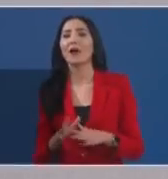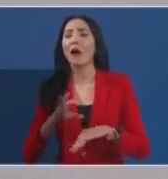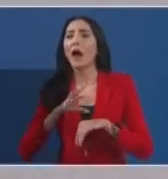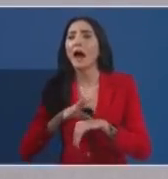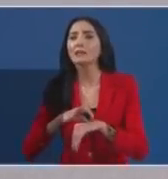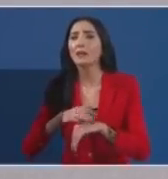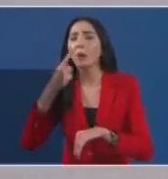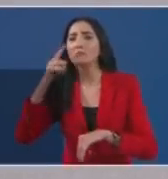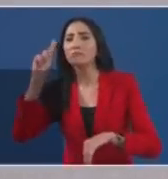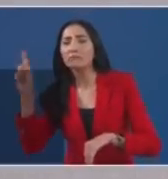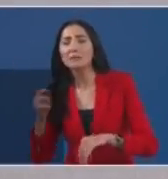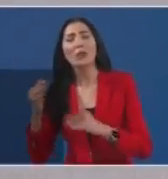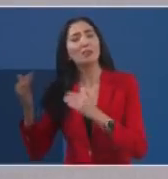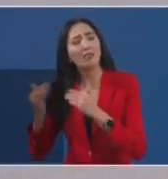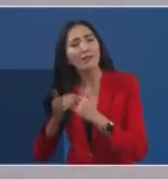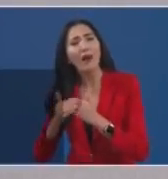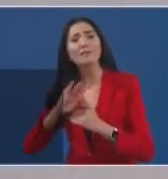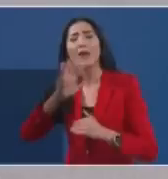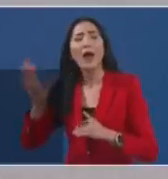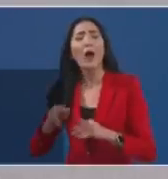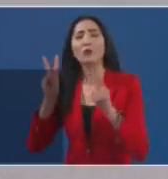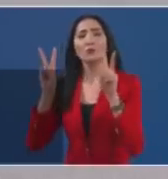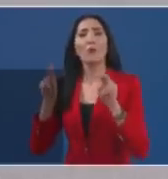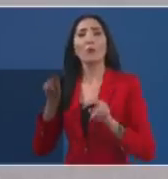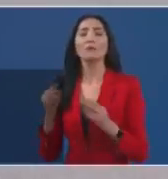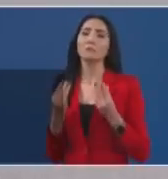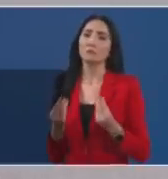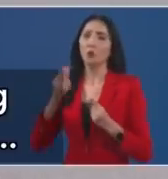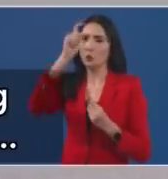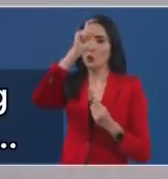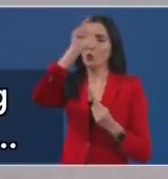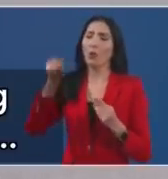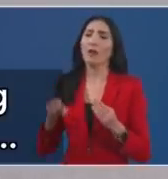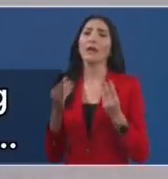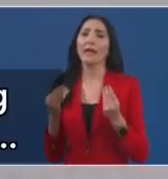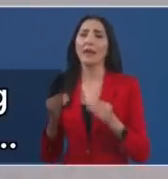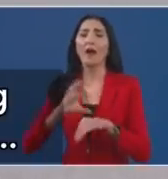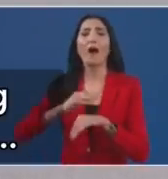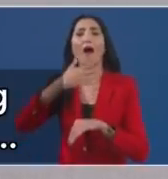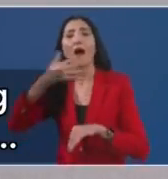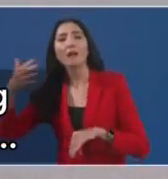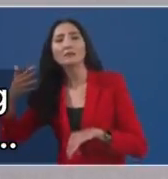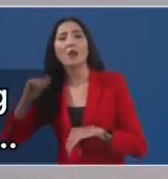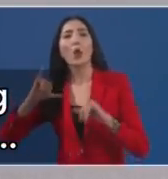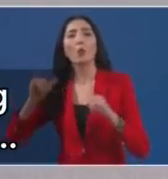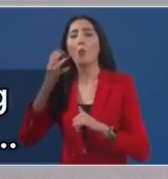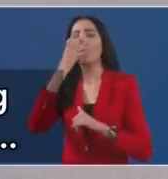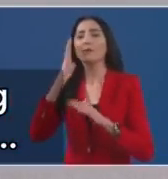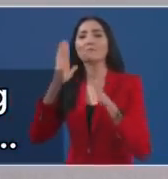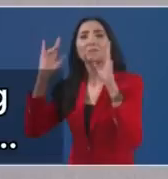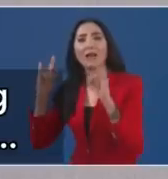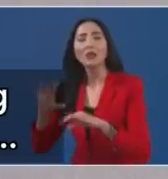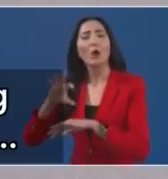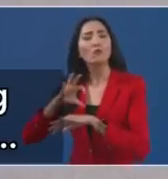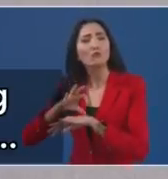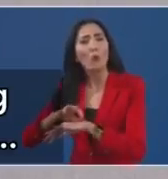hastaların tespitinden tedavisi ne kadar her konuda iyi durumdayız hastane yoğun bakım yatağı